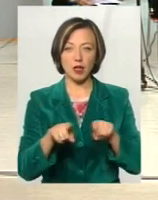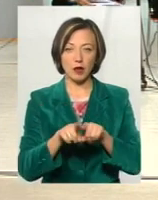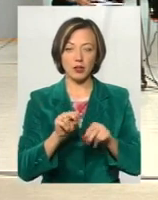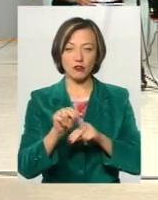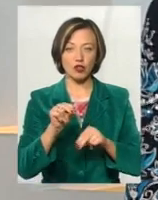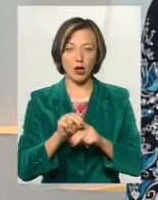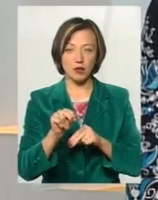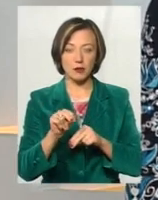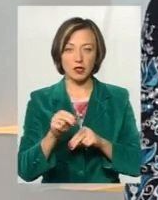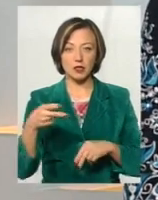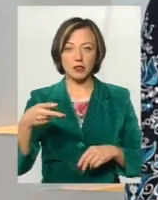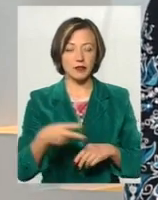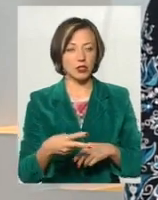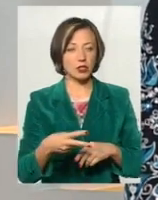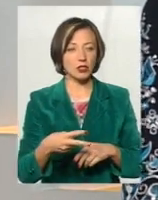навчанням